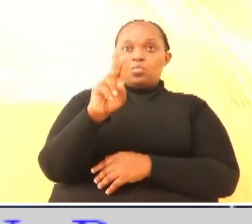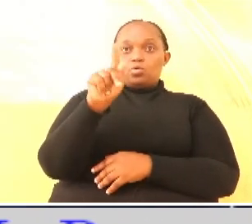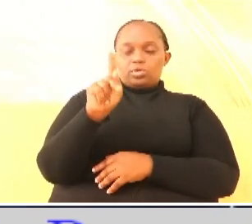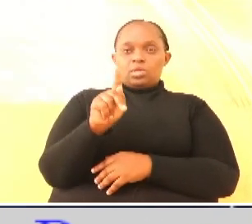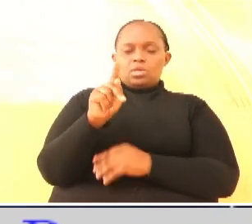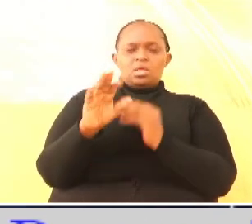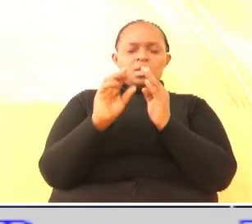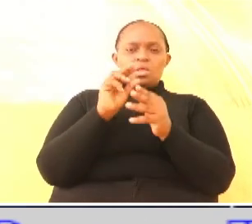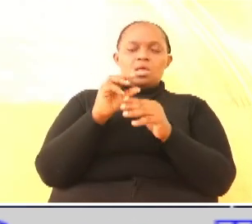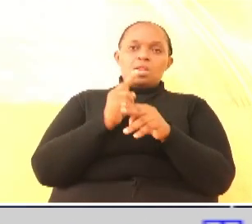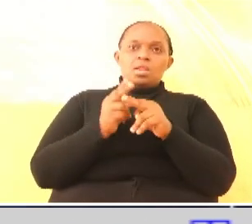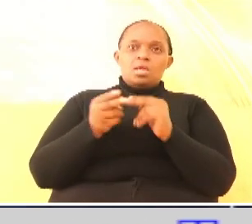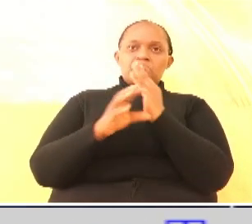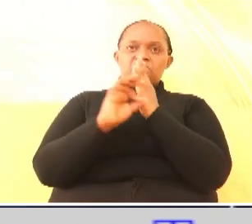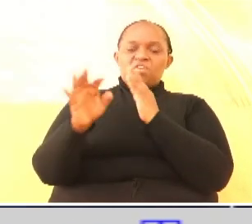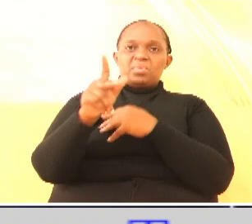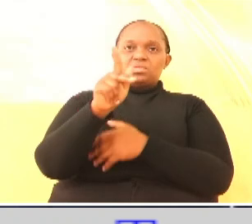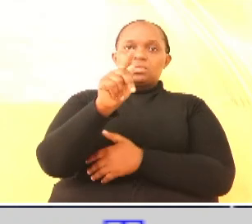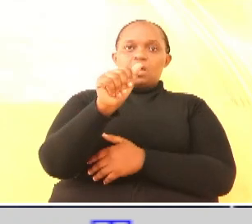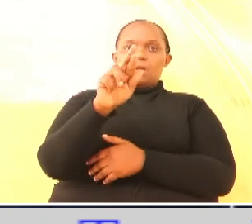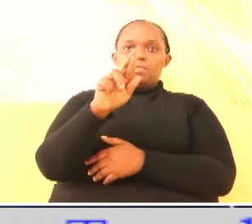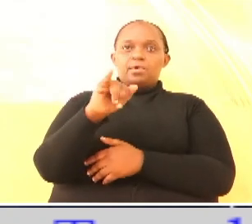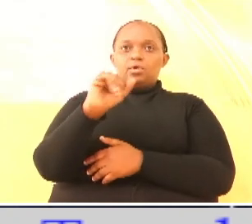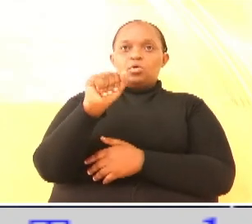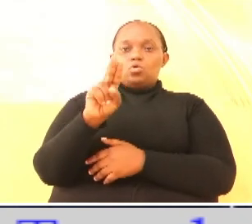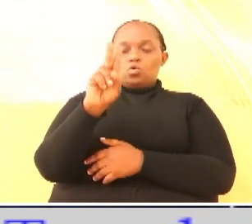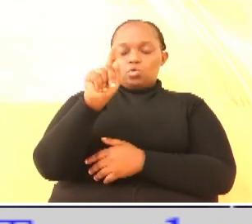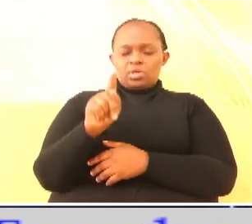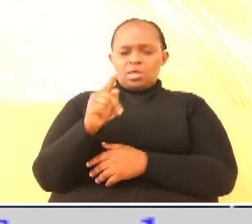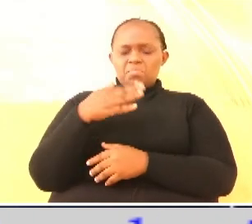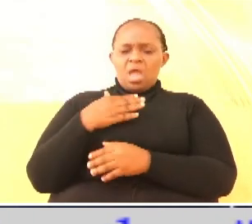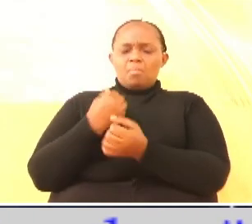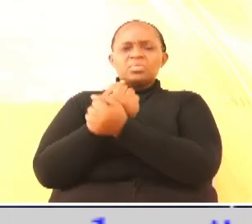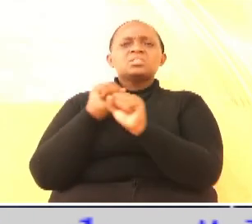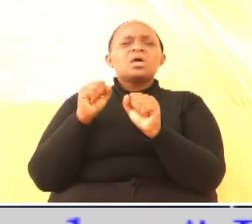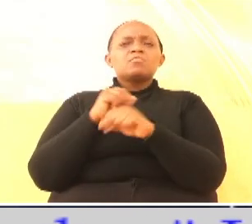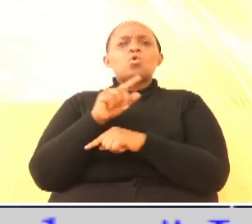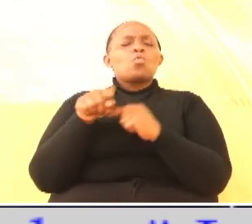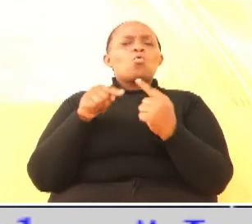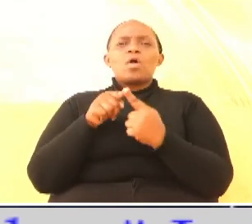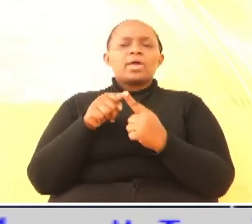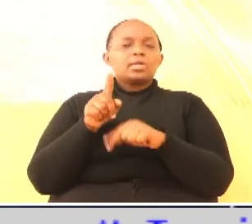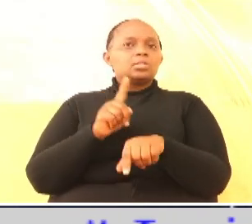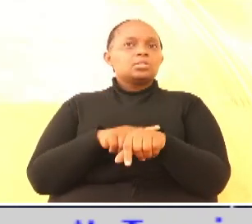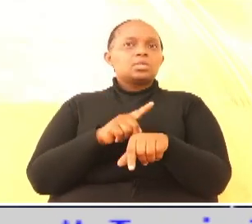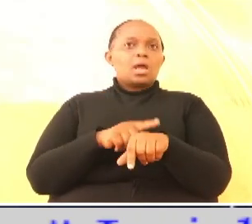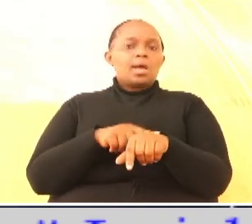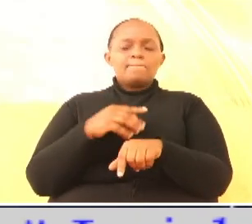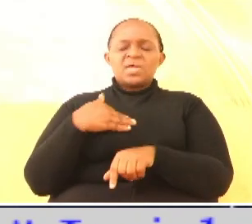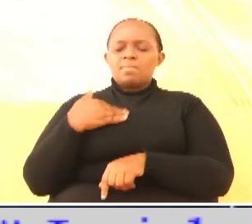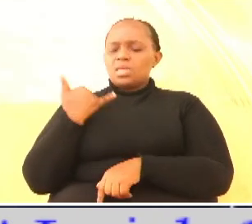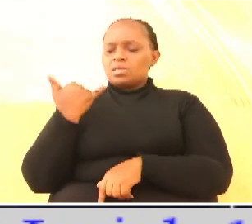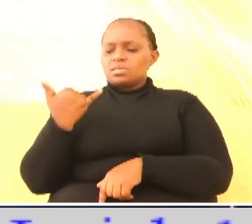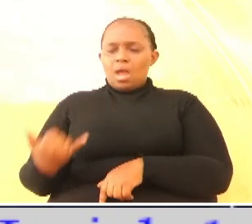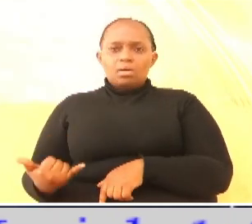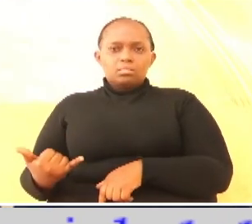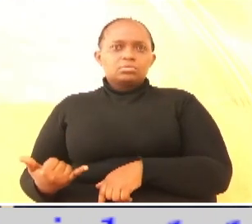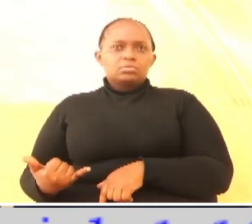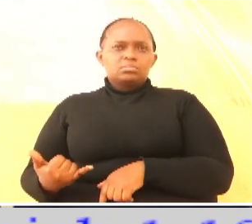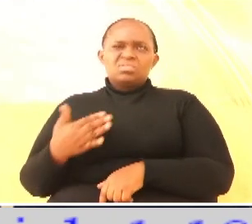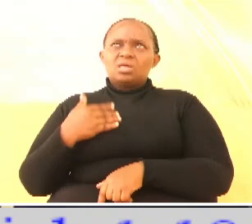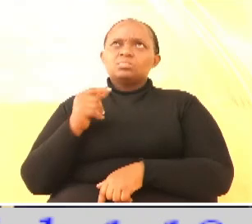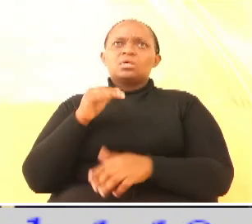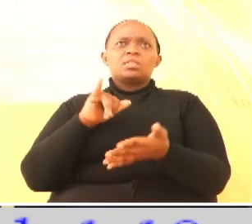Yesu sana kama mwokozi wangu. Mimi niliokoka nikiwa kijana wa Gen Z. Niliokoka nikiwa Gen Z.